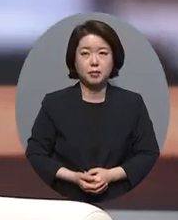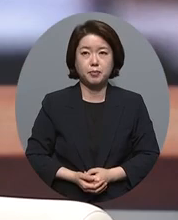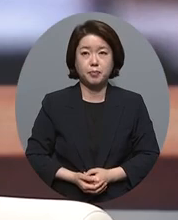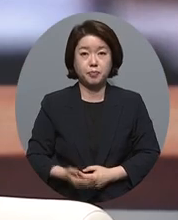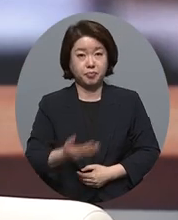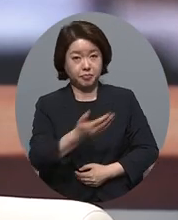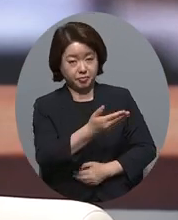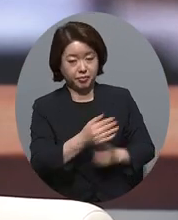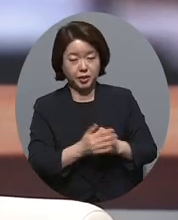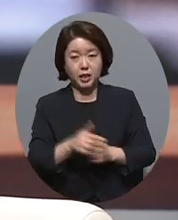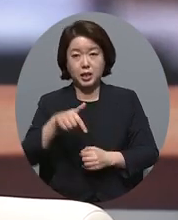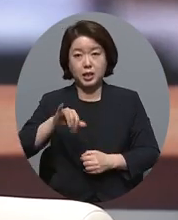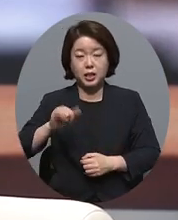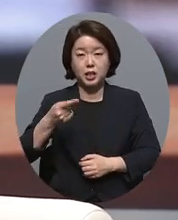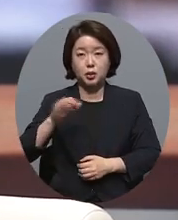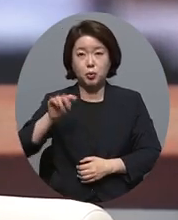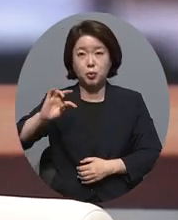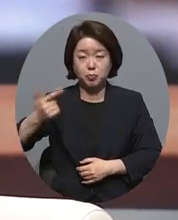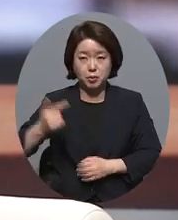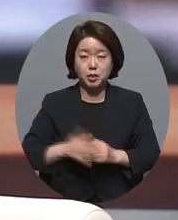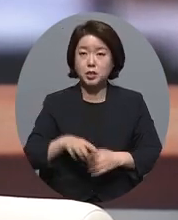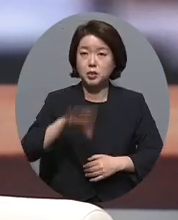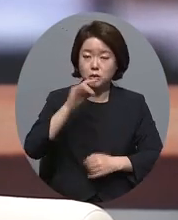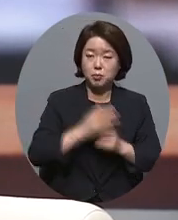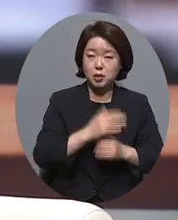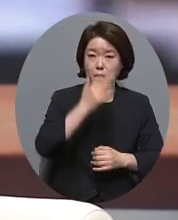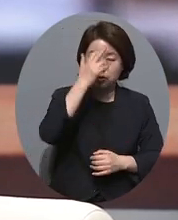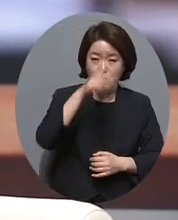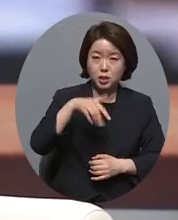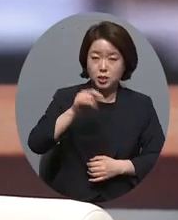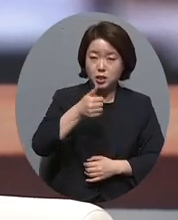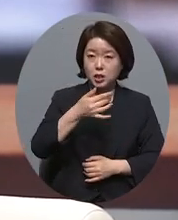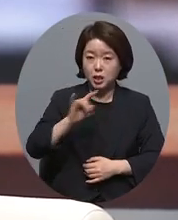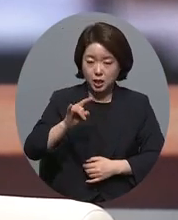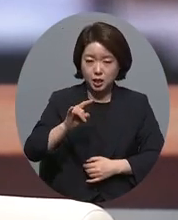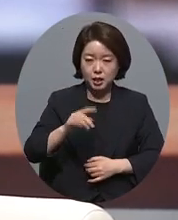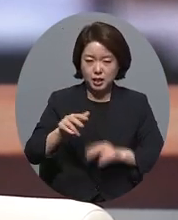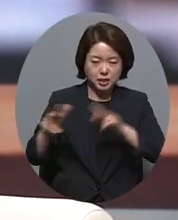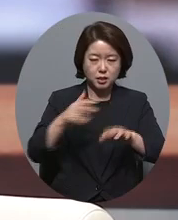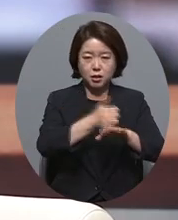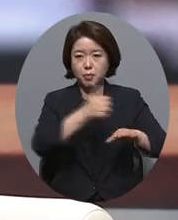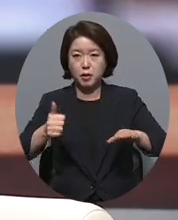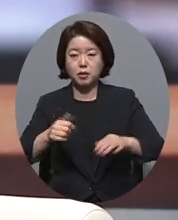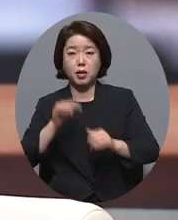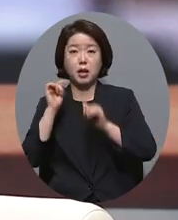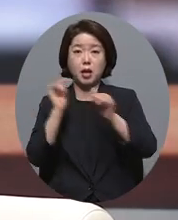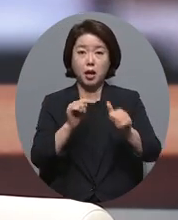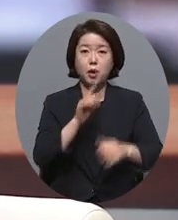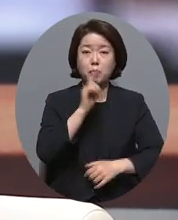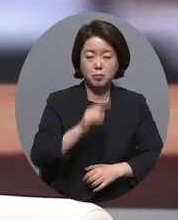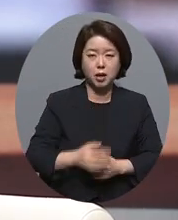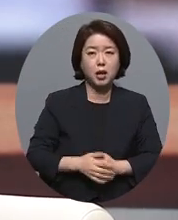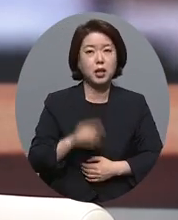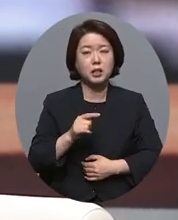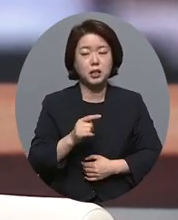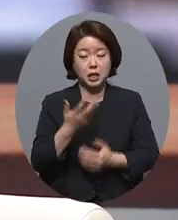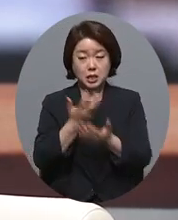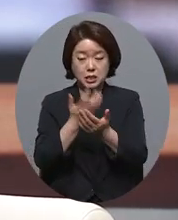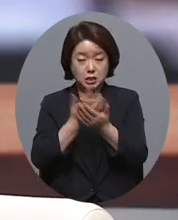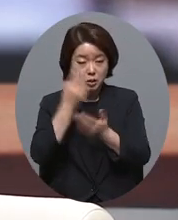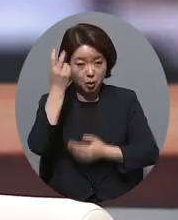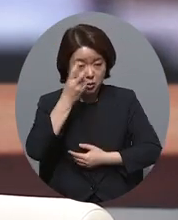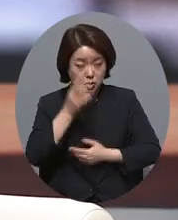박상원 비서관님 지금 기동민 의원이 서두에 최재감사원장 사퇴해야 한다 즉각 사퇴해라라고 얘기를 했는데 이게 서면